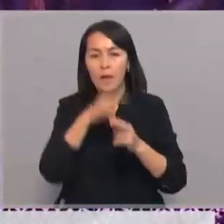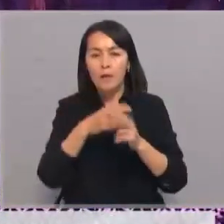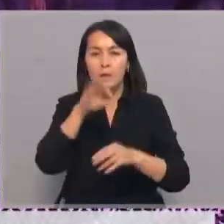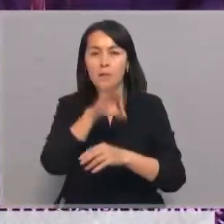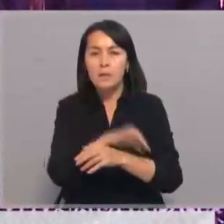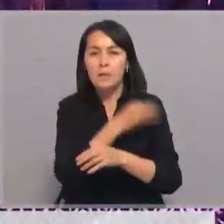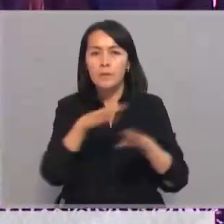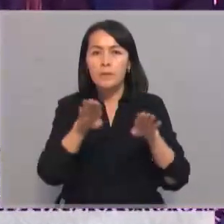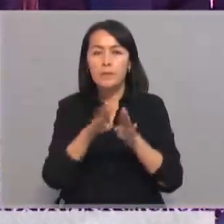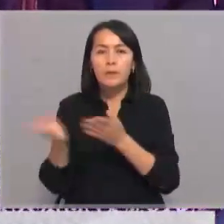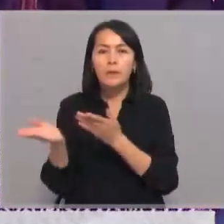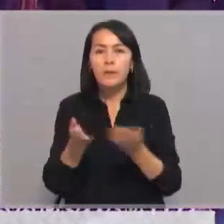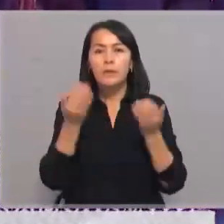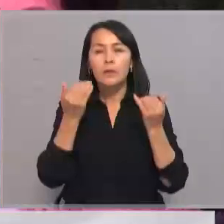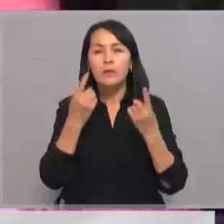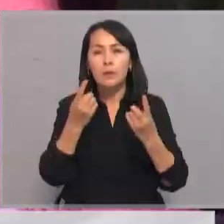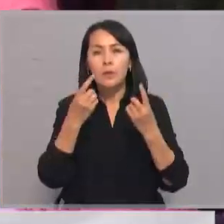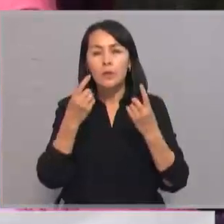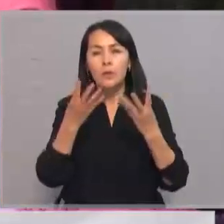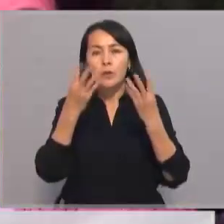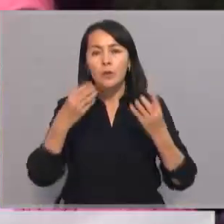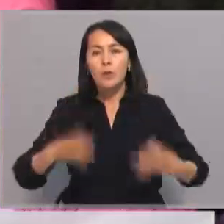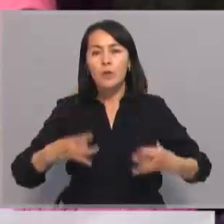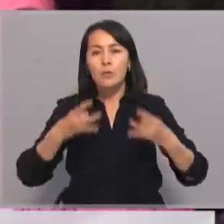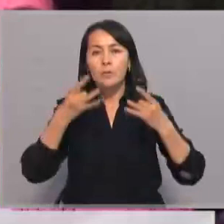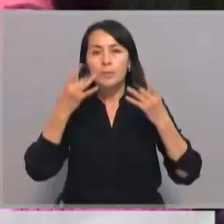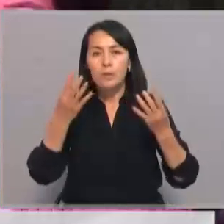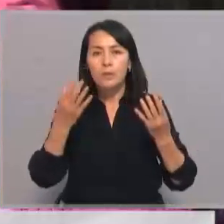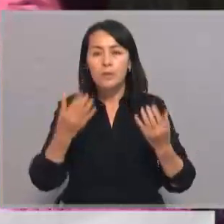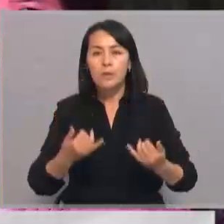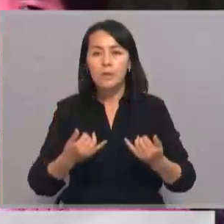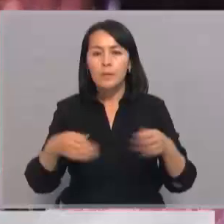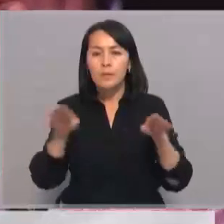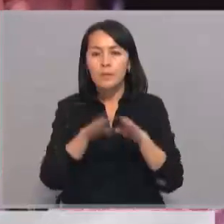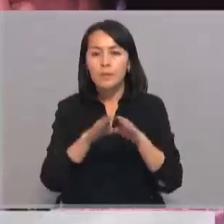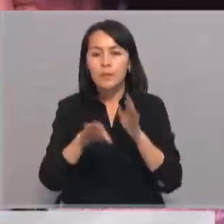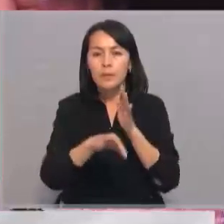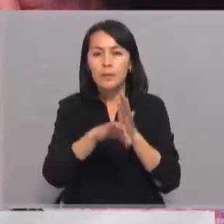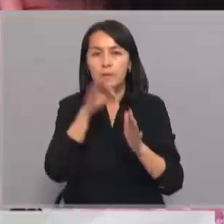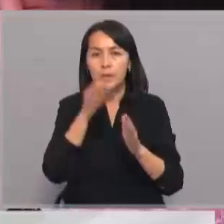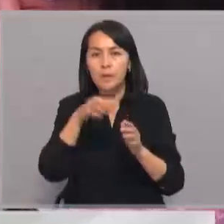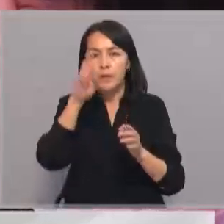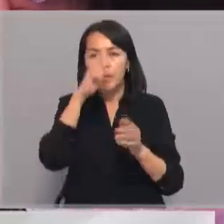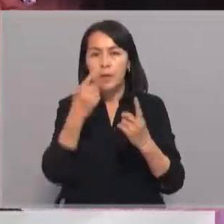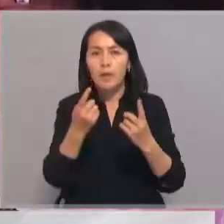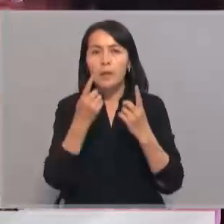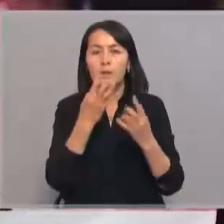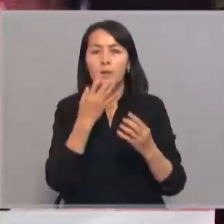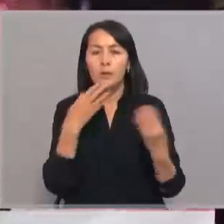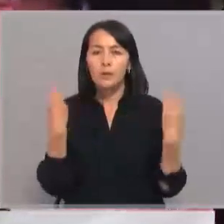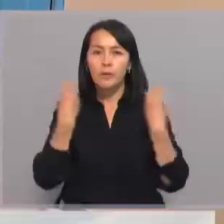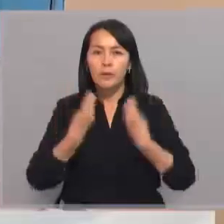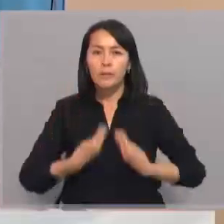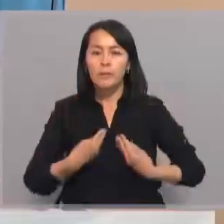Зина апаймен бірге келді. Ұлыстың ұлы күні Наурыз мерекесімен қапталдаса өтіп жатқан сайлауға ел ардақтылары ұлттық